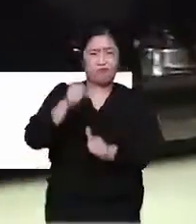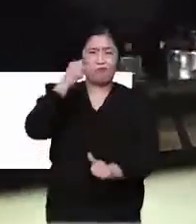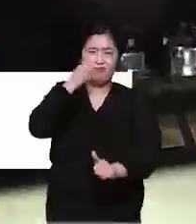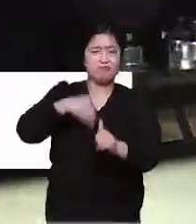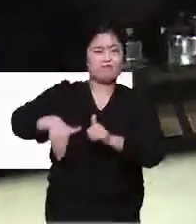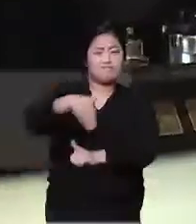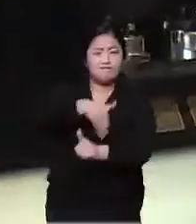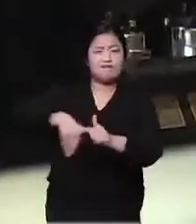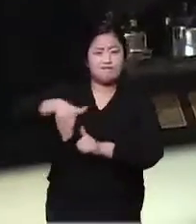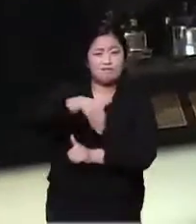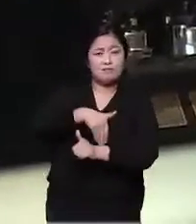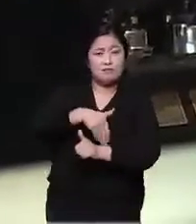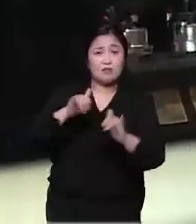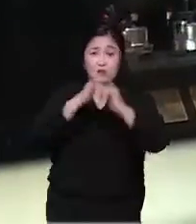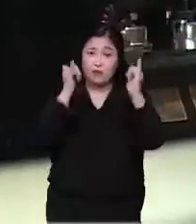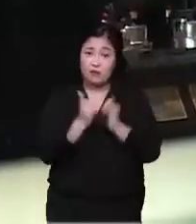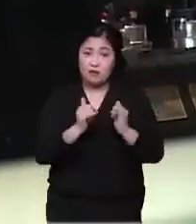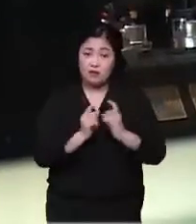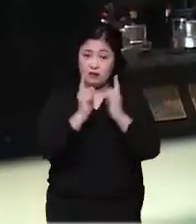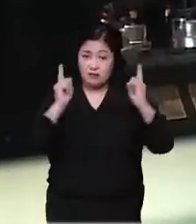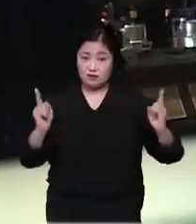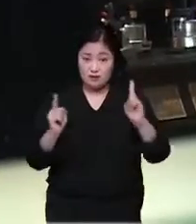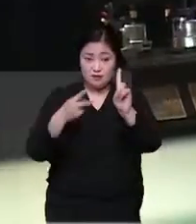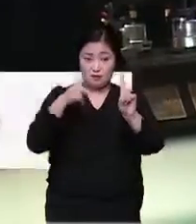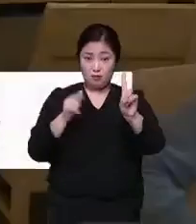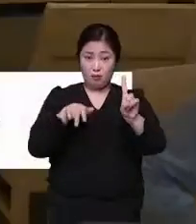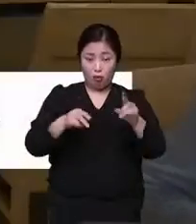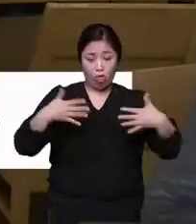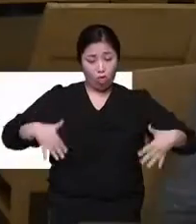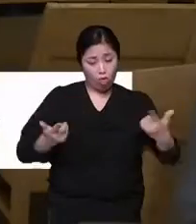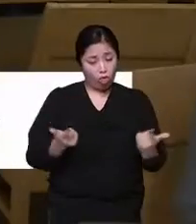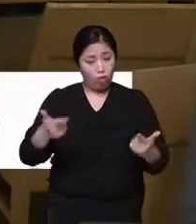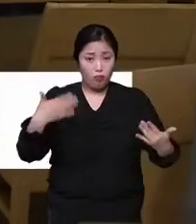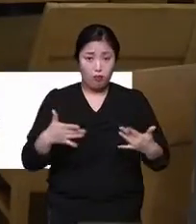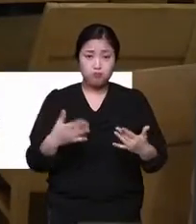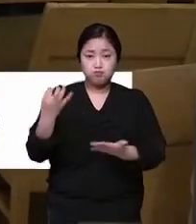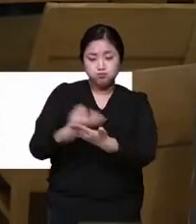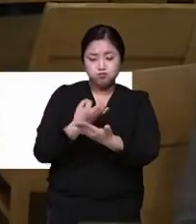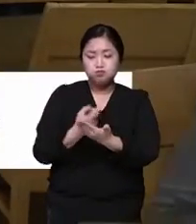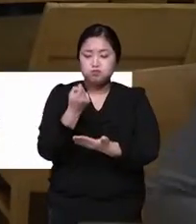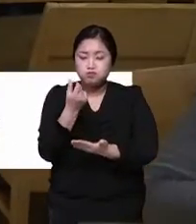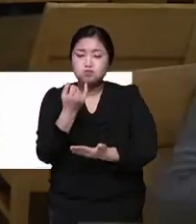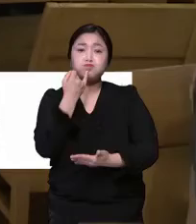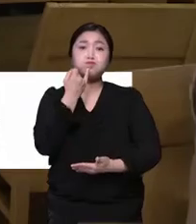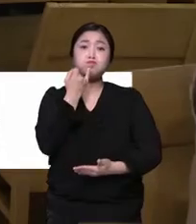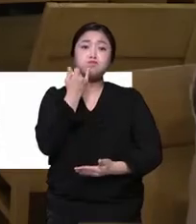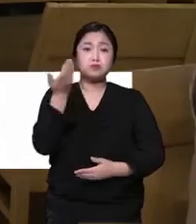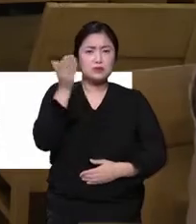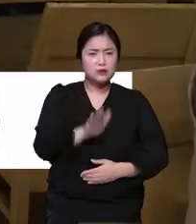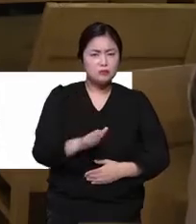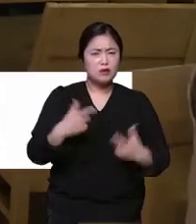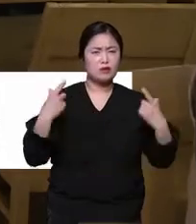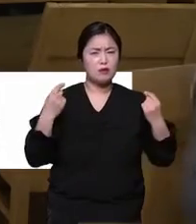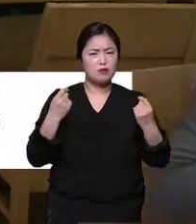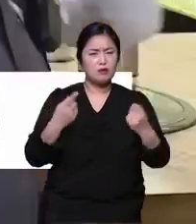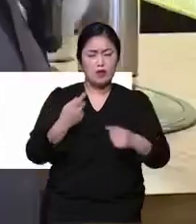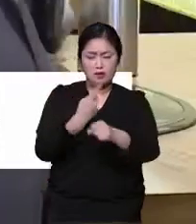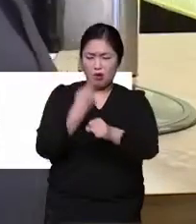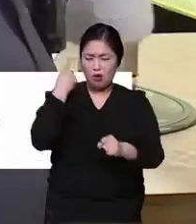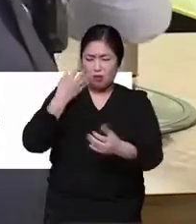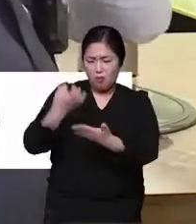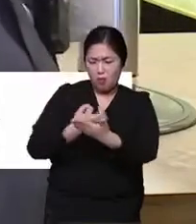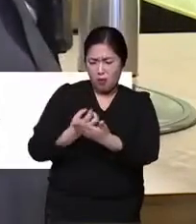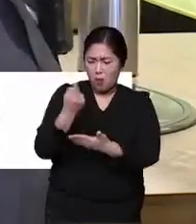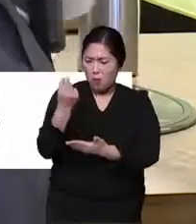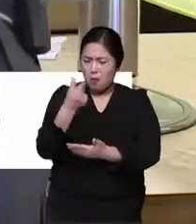못하고 있습니다. 사회적 거리두기 1단계 완화 이후 매출이 회복세에 있긴 하지만 여전히 지난해 절반